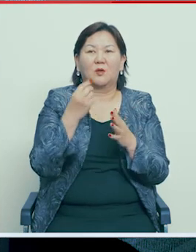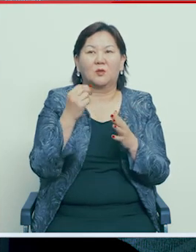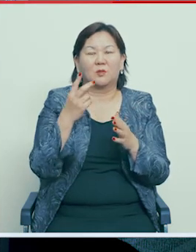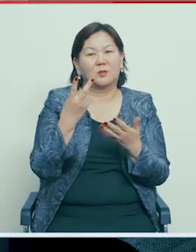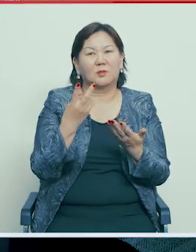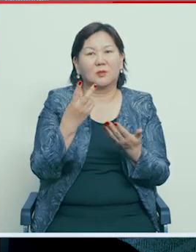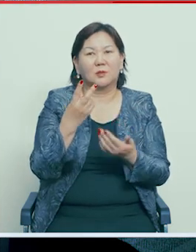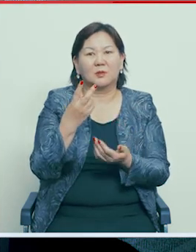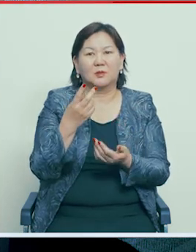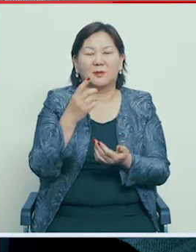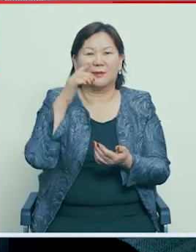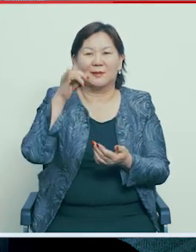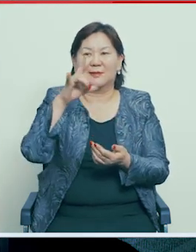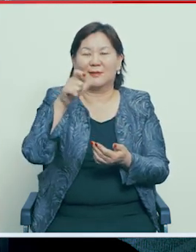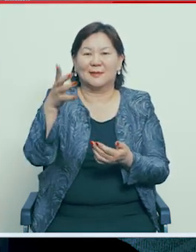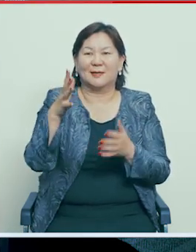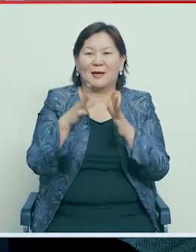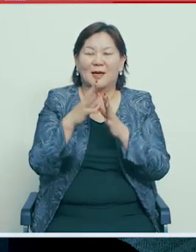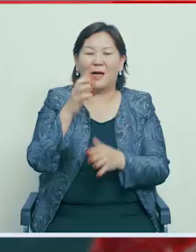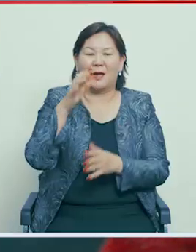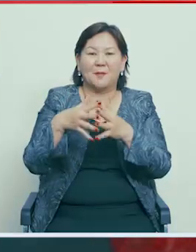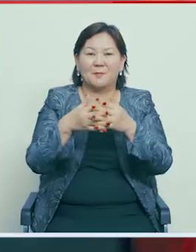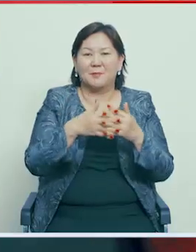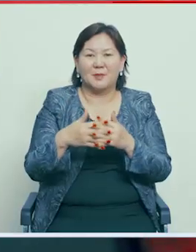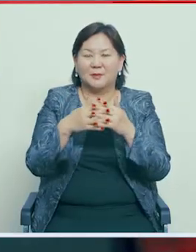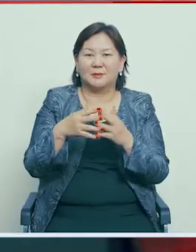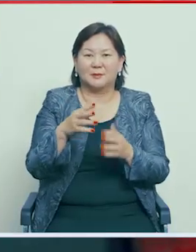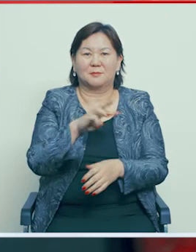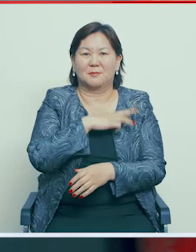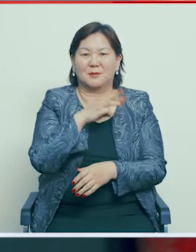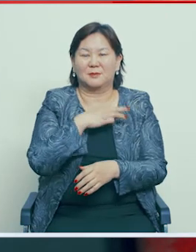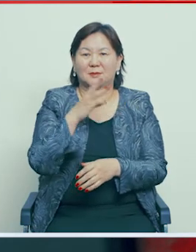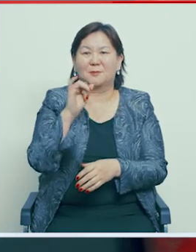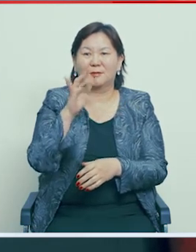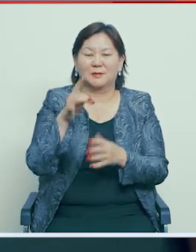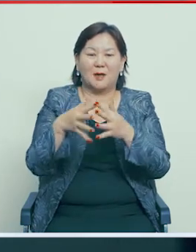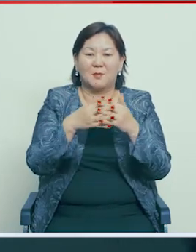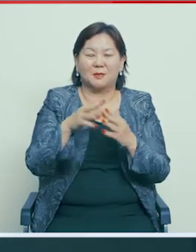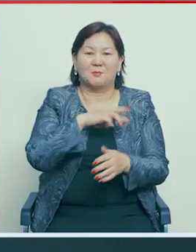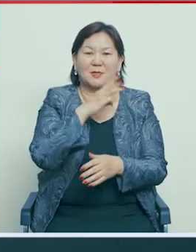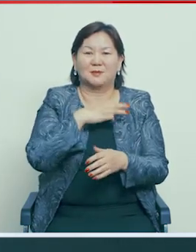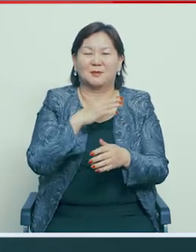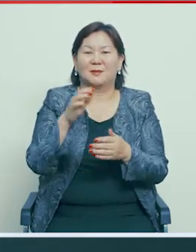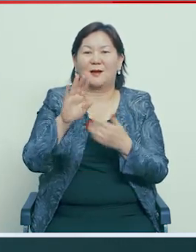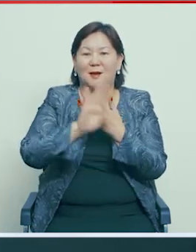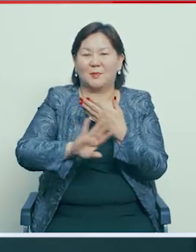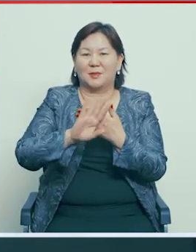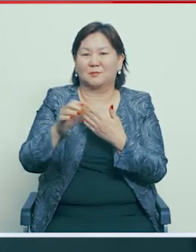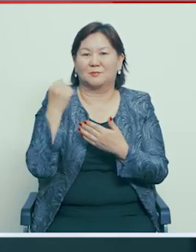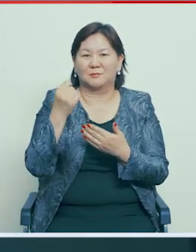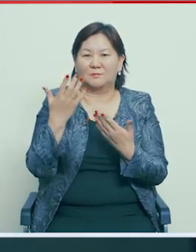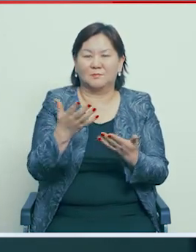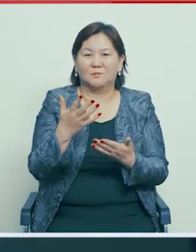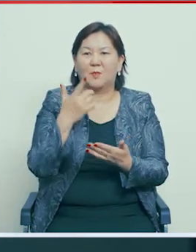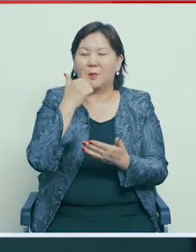одоо энэ хин гэрлээ Америкт мастер гэрлээ мастер Америкт мастер хамгаалж ирсэн. Бус хүмүүстэй өрсөлдөөд